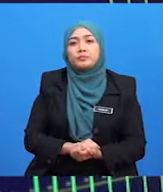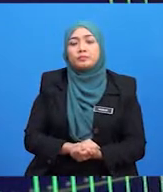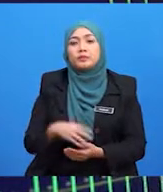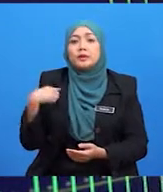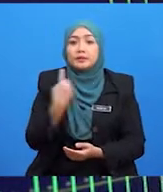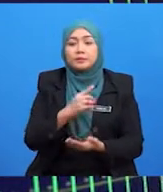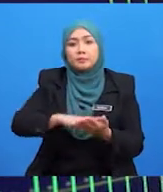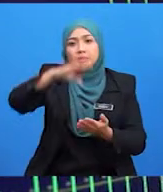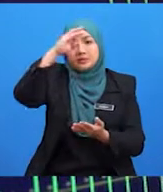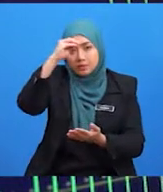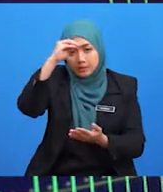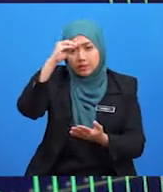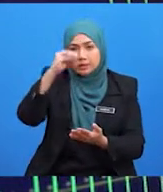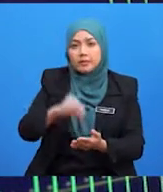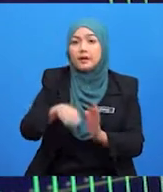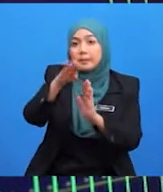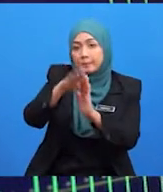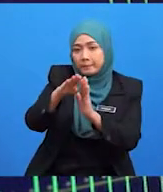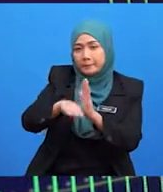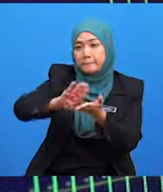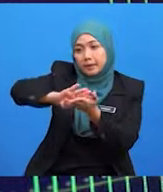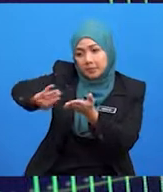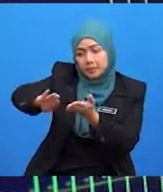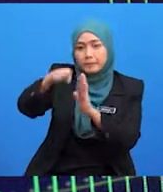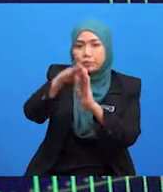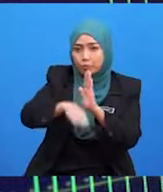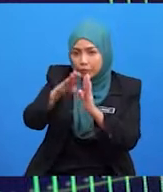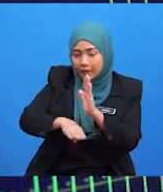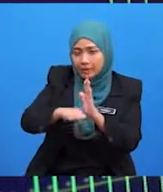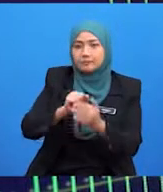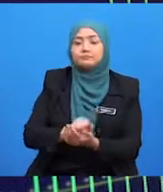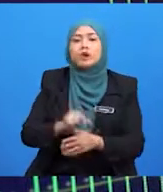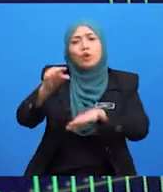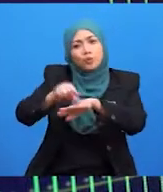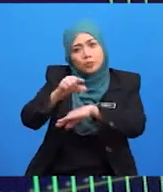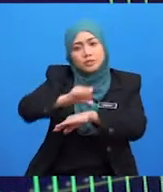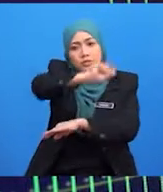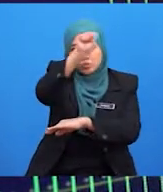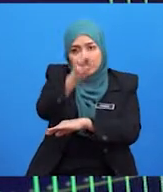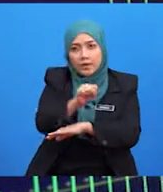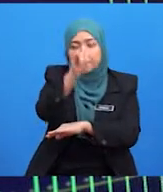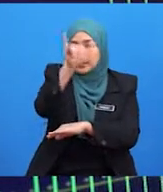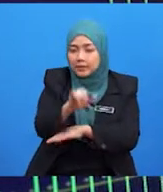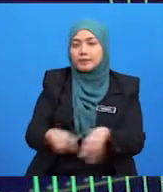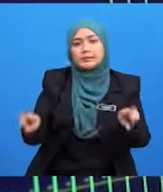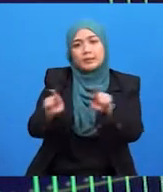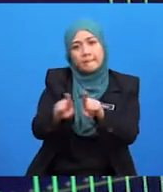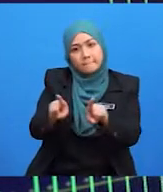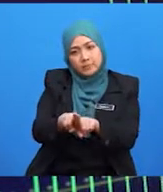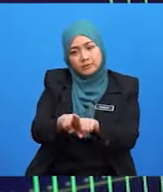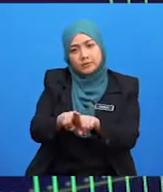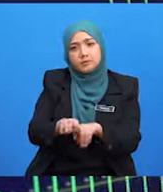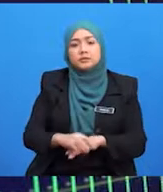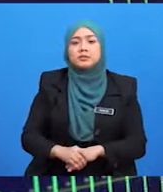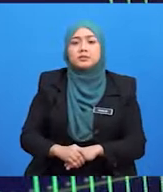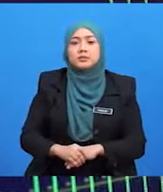pengiraan kaedah baki berkurangan. Dengan menggunakan soalan yang sama seperti sebelum ini, cuma